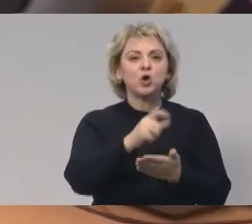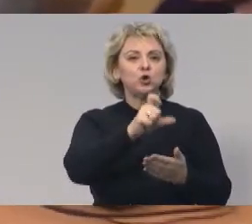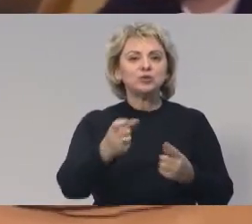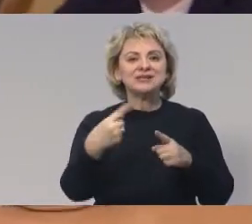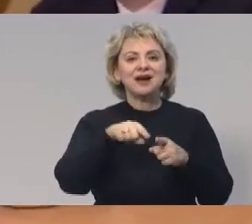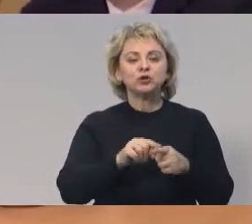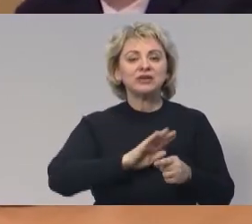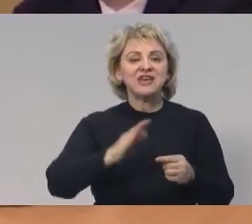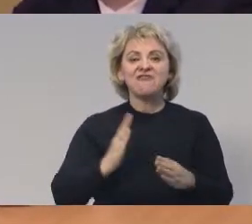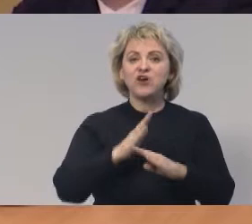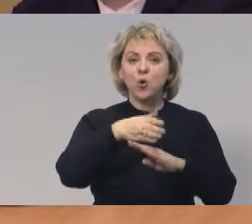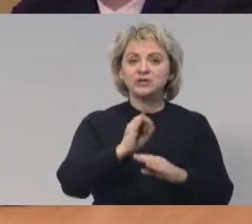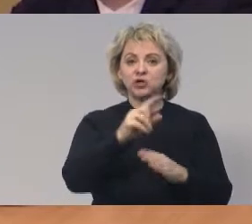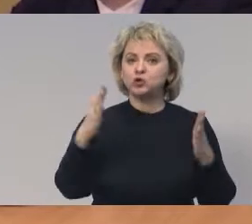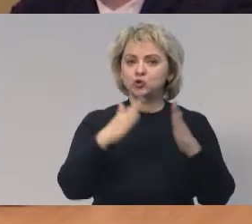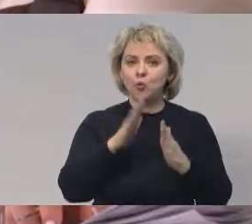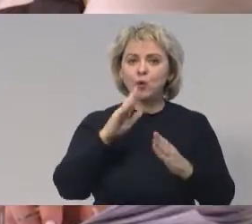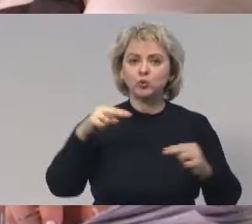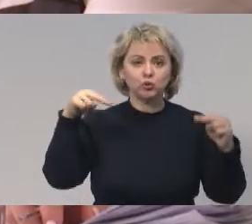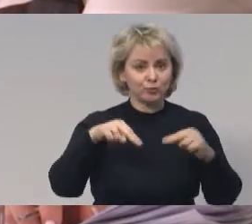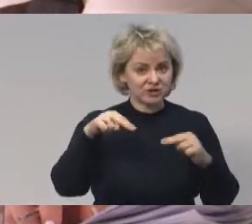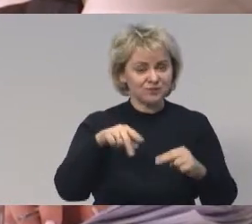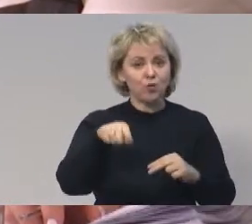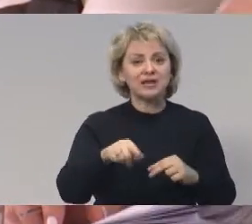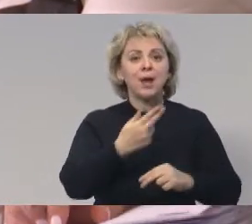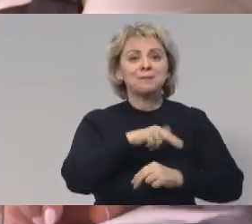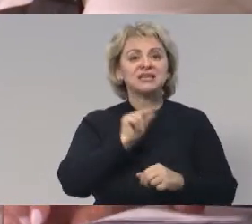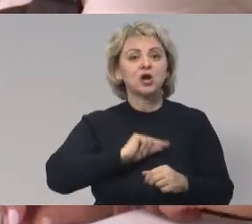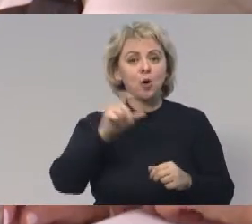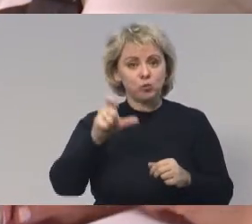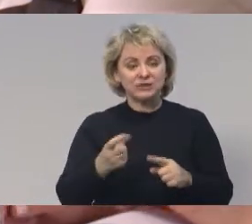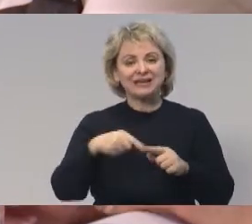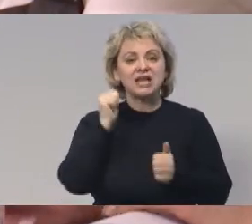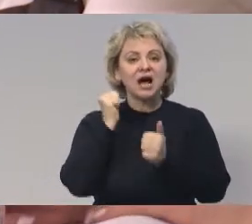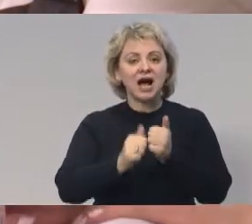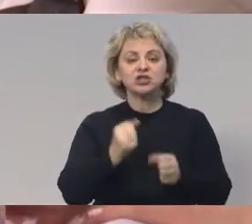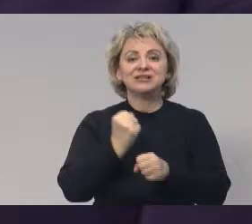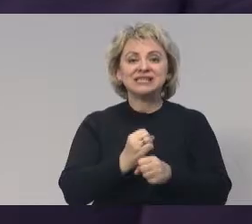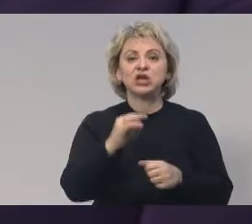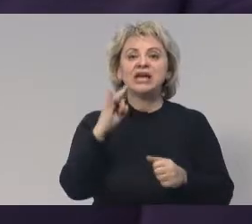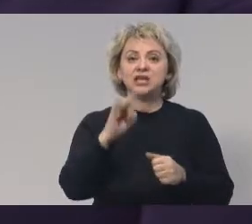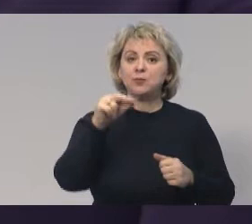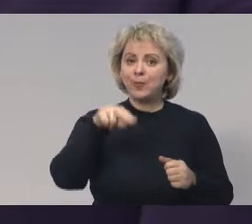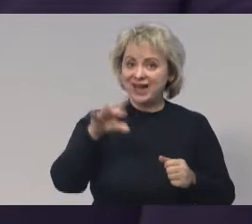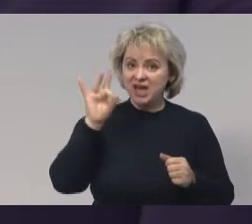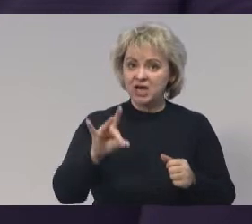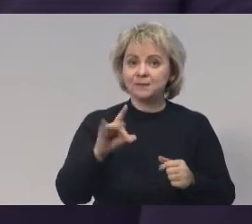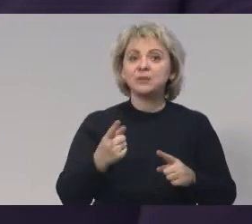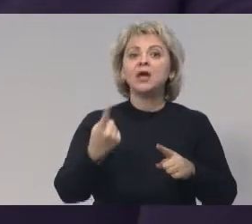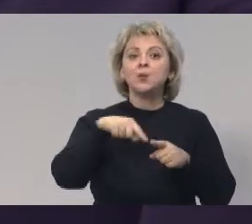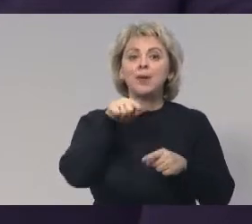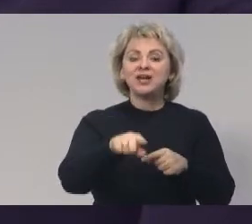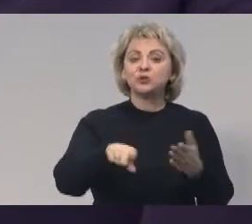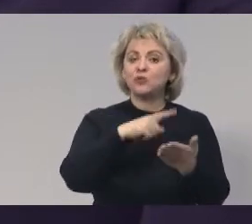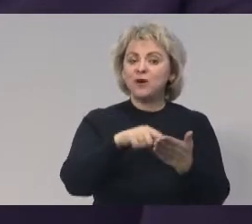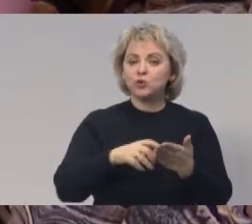главное, люди, которые не выходят из дома, будут под постоянным присмотром медработника. Для каждого разработают индивидуальную программу реабилитации.